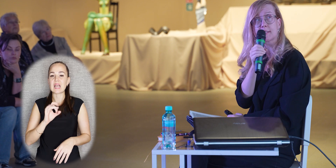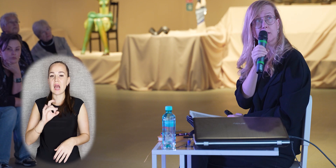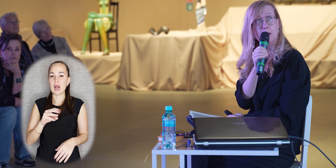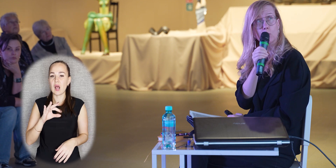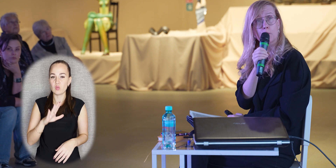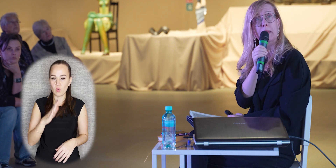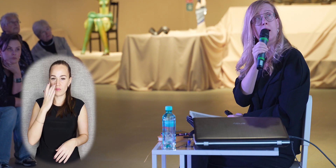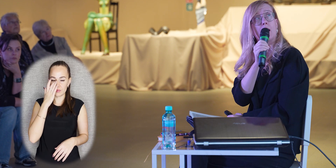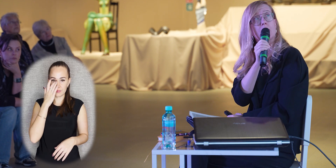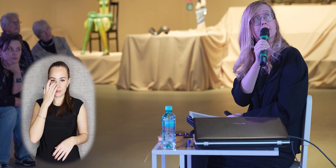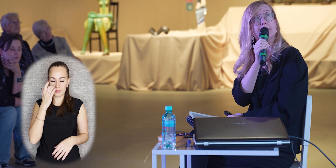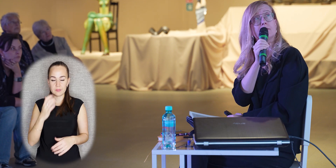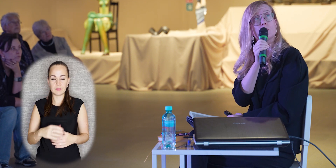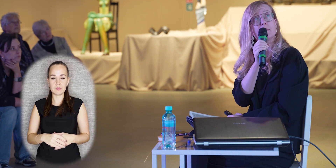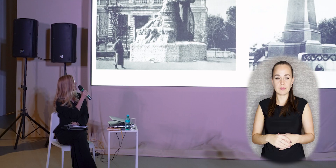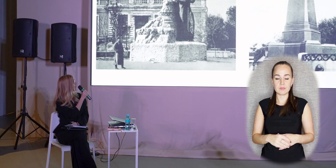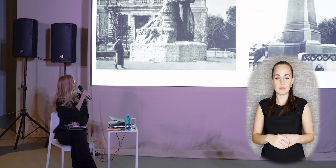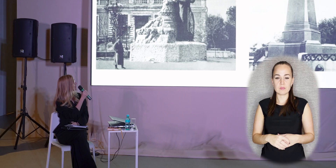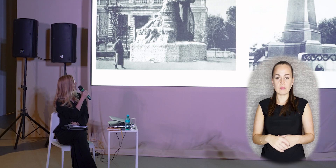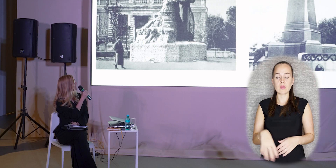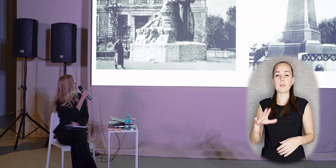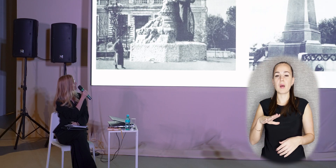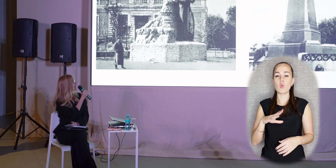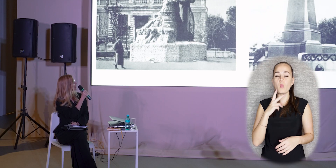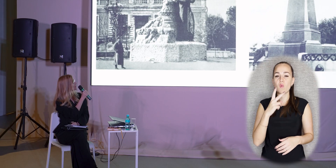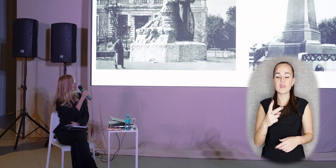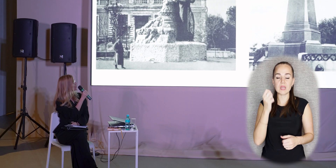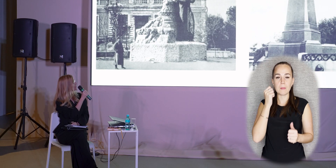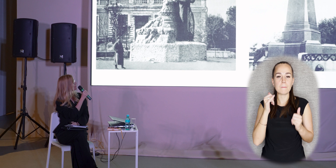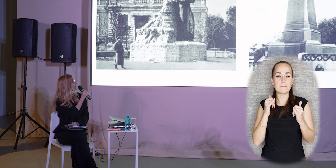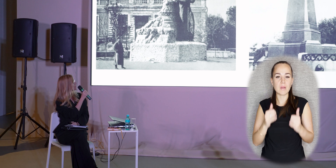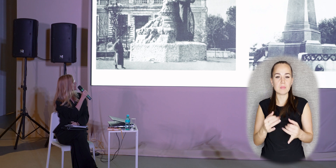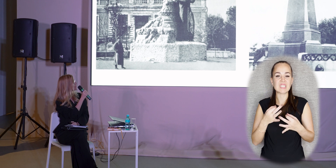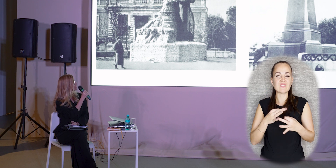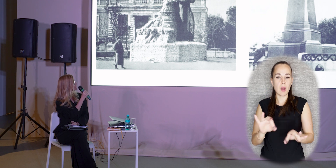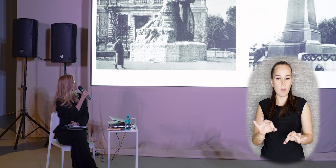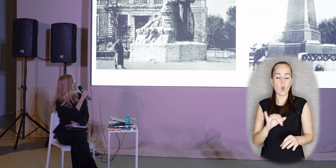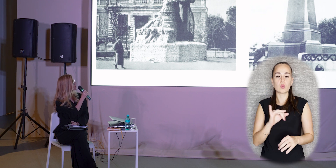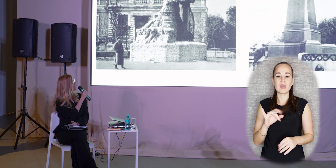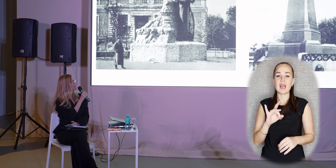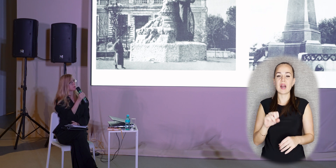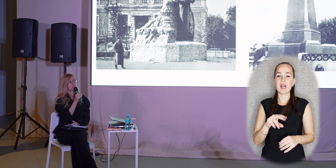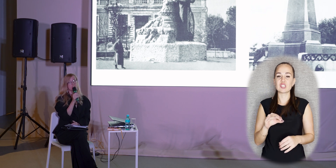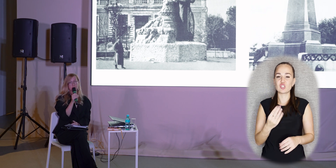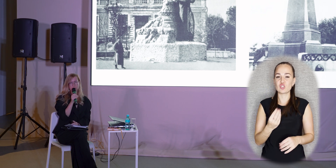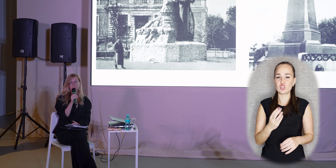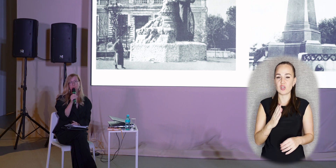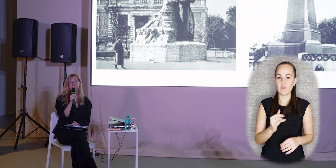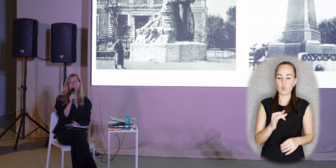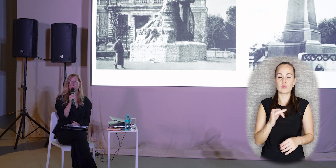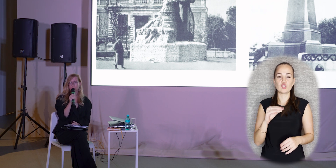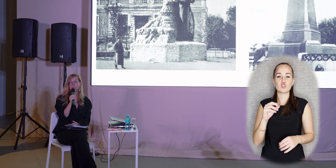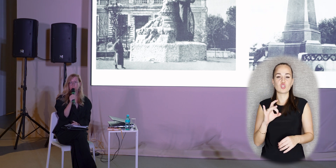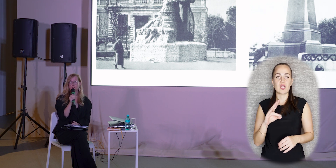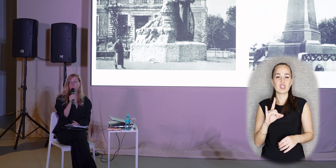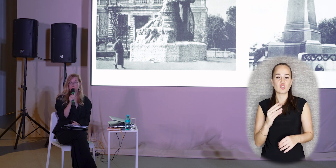1920-х годов. Слева мы видим памятник Свободе или памятник Радищеву, и справа памятник Чернышевскому. Это